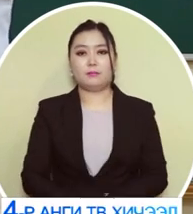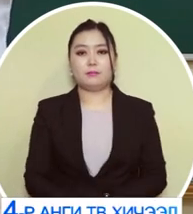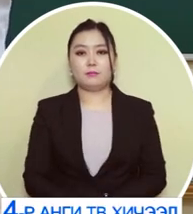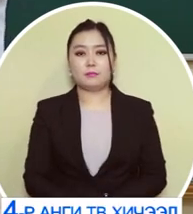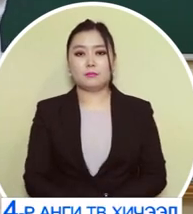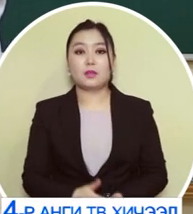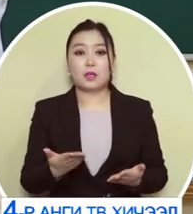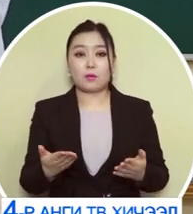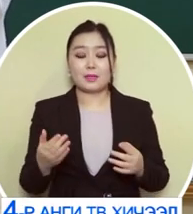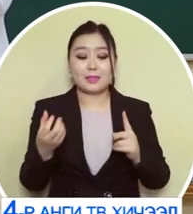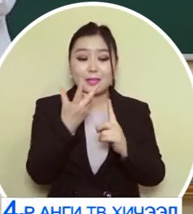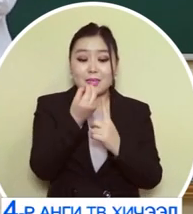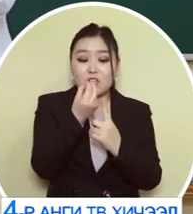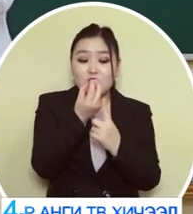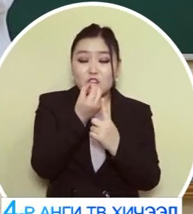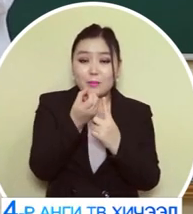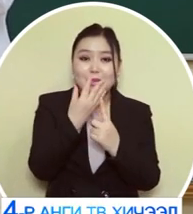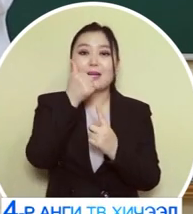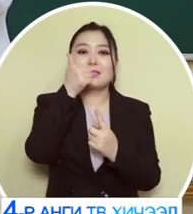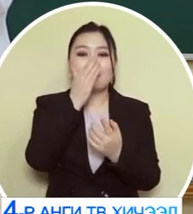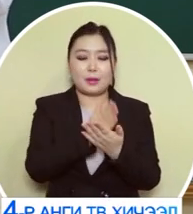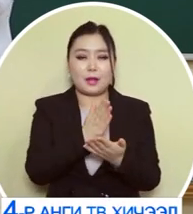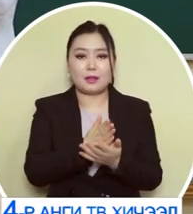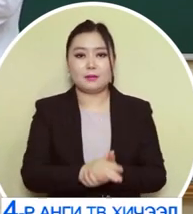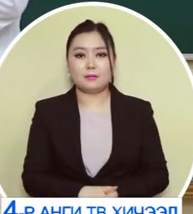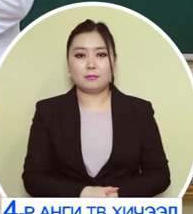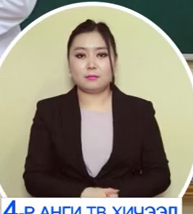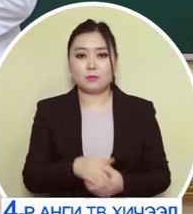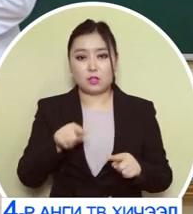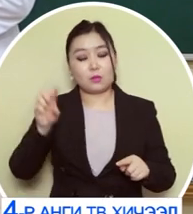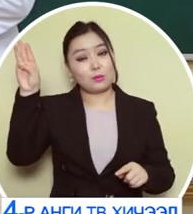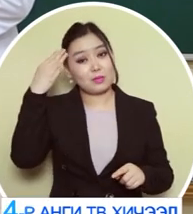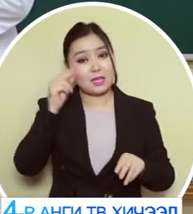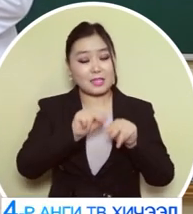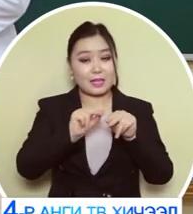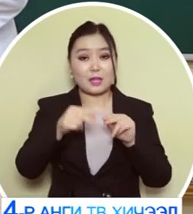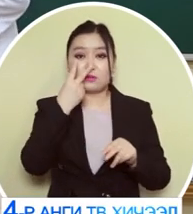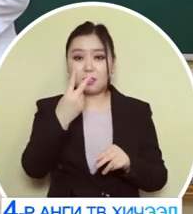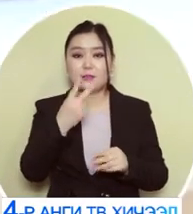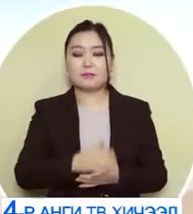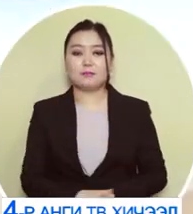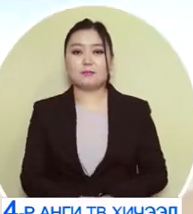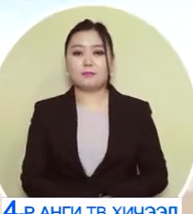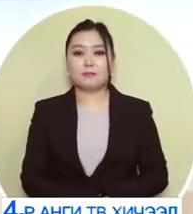Енді осылайша диод шамымыз жанады. Осыған тәжірибе жасап көрейік.